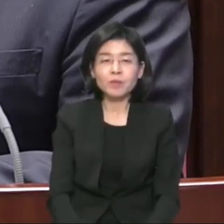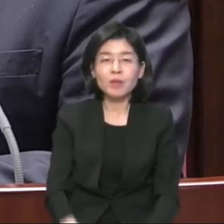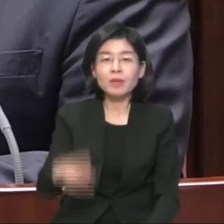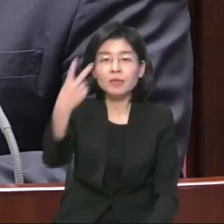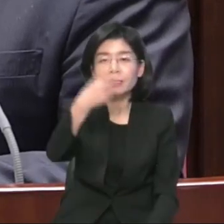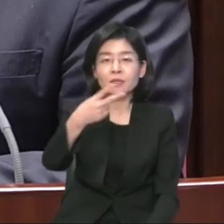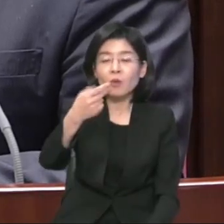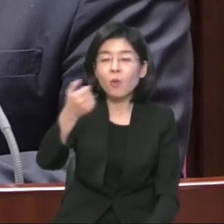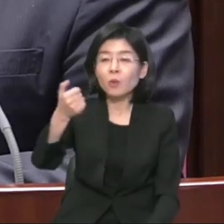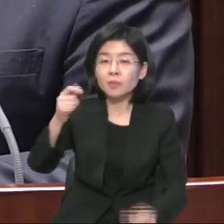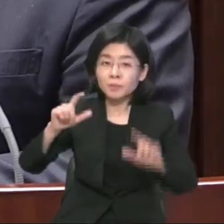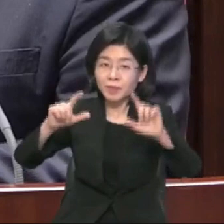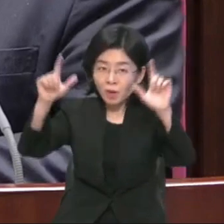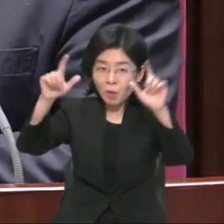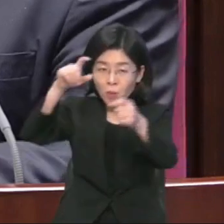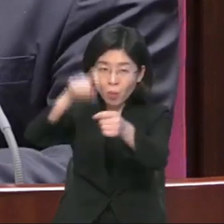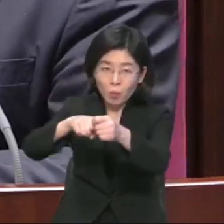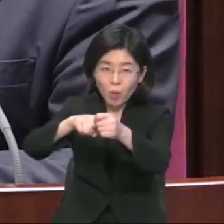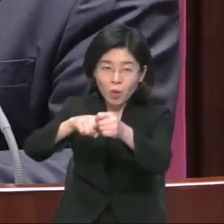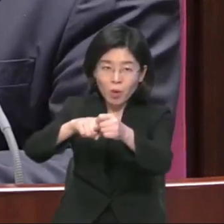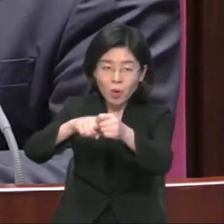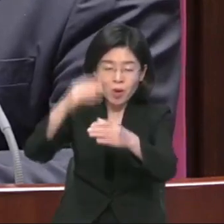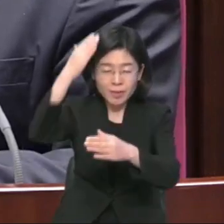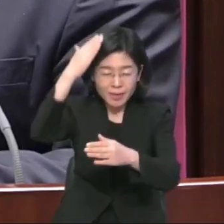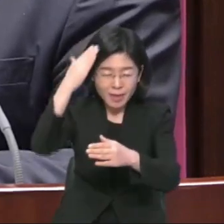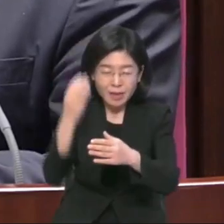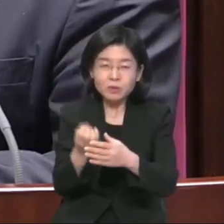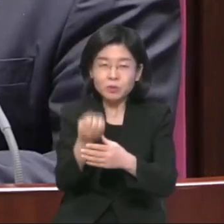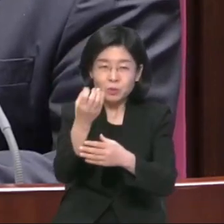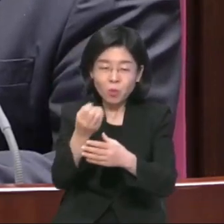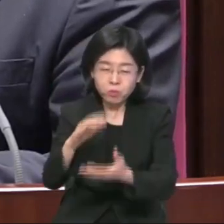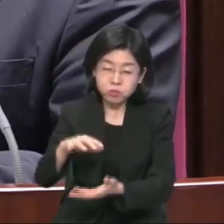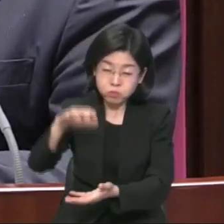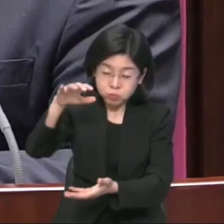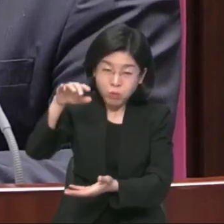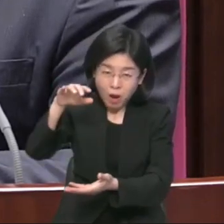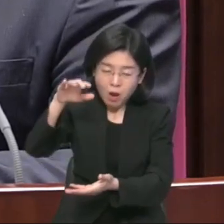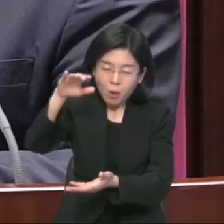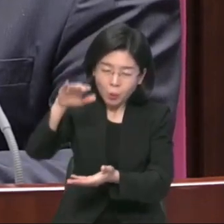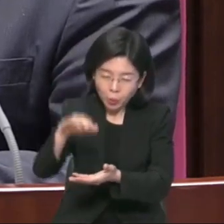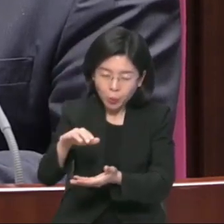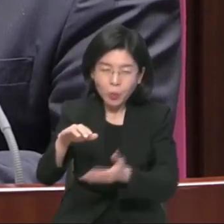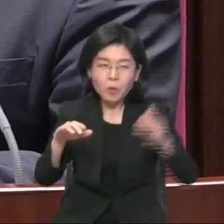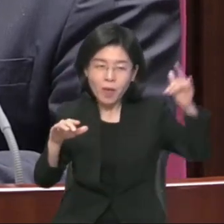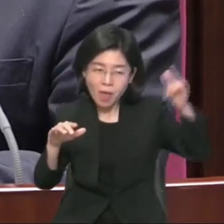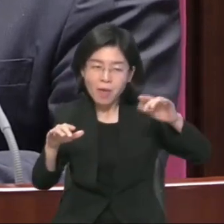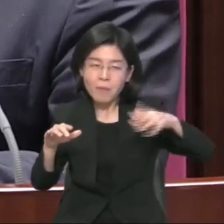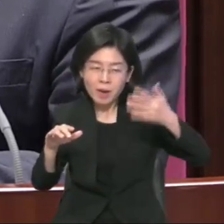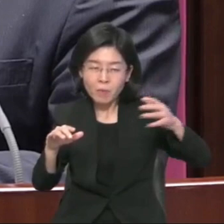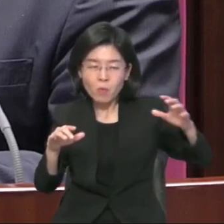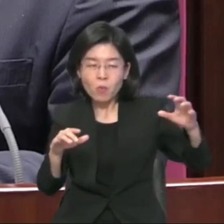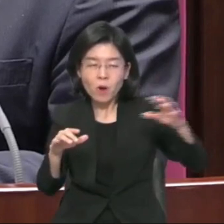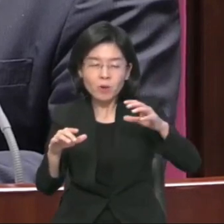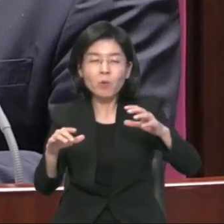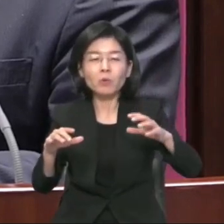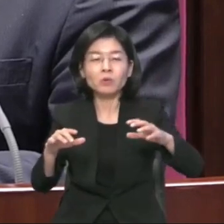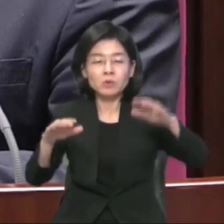2050년까지 탄소 배출을 제로화하겠다는 예. 그런 환경 문제를 챙기고 있고요.